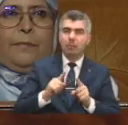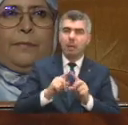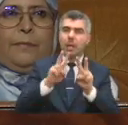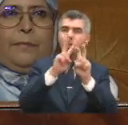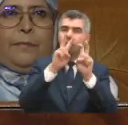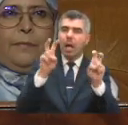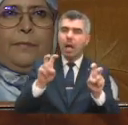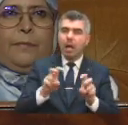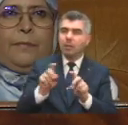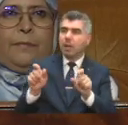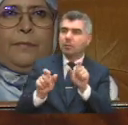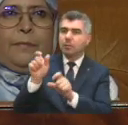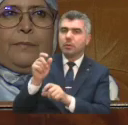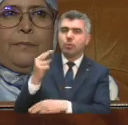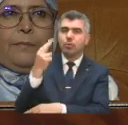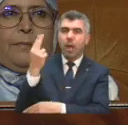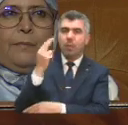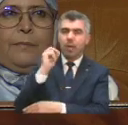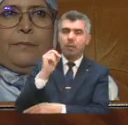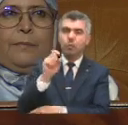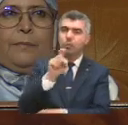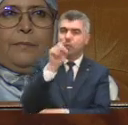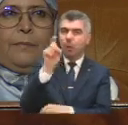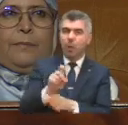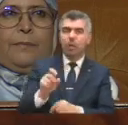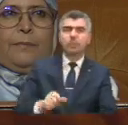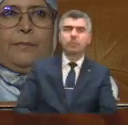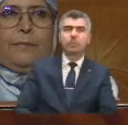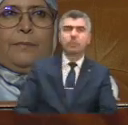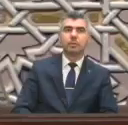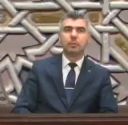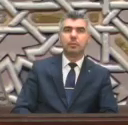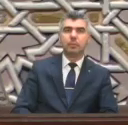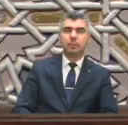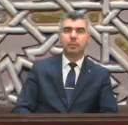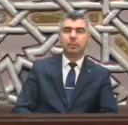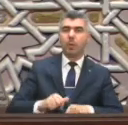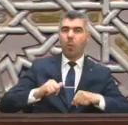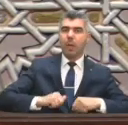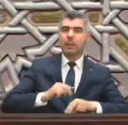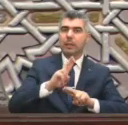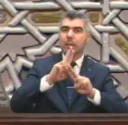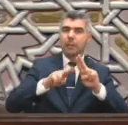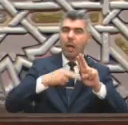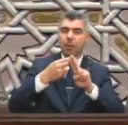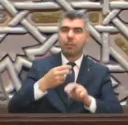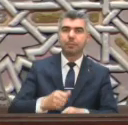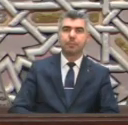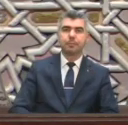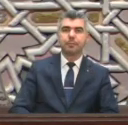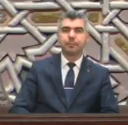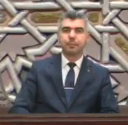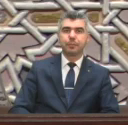صفوف حامل الشهادات العليا نسائلكم. الكلمة لكم السيد الوزير.